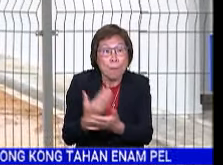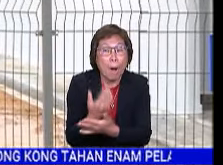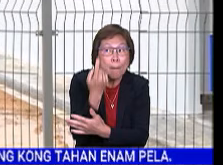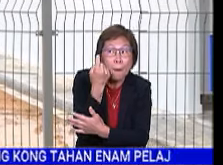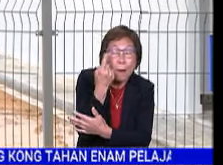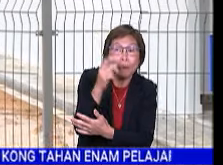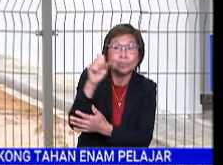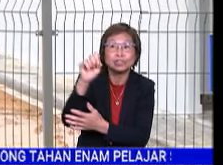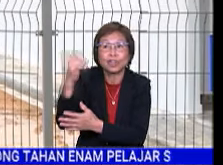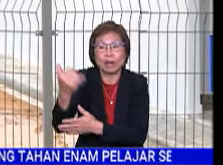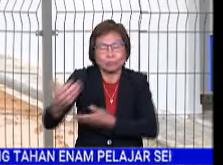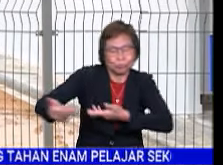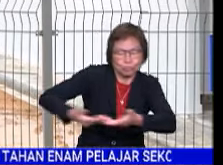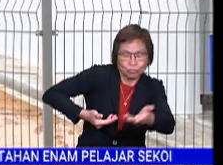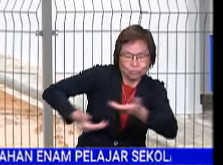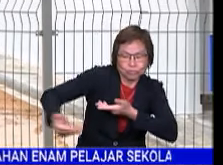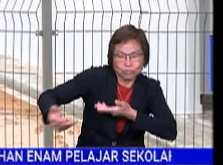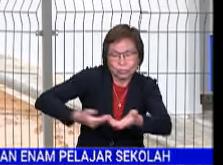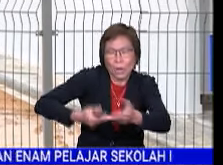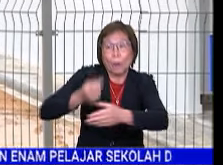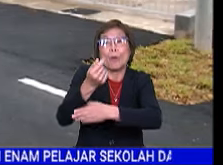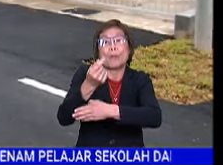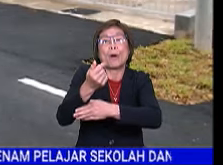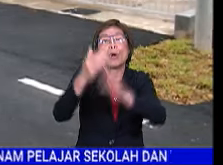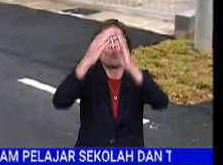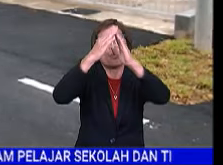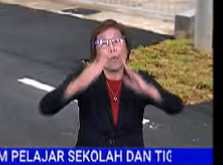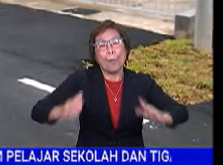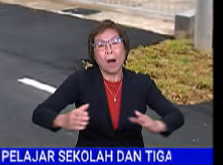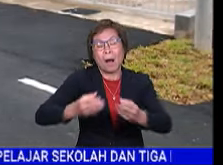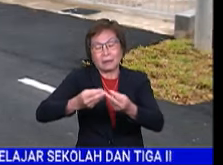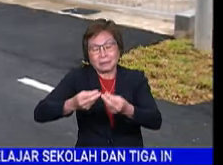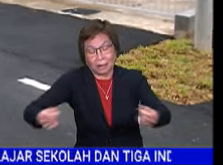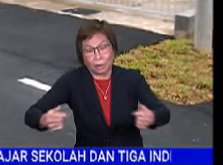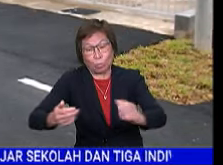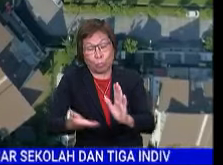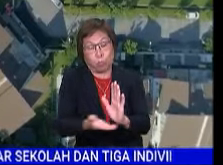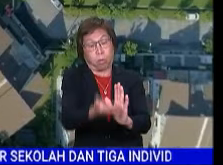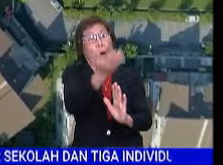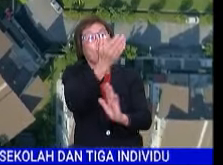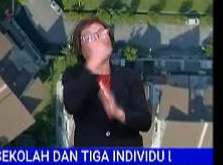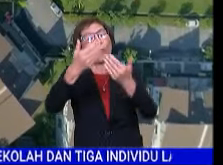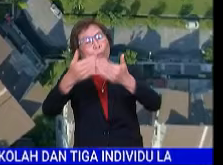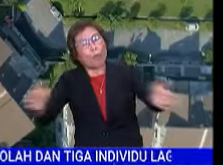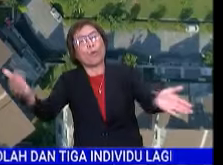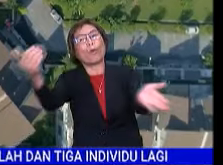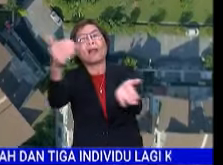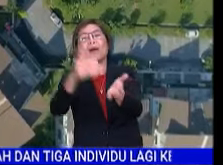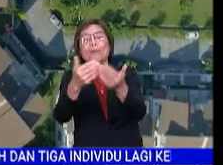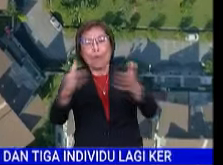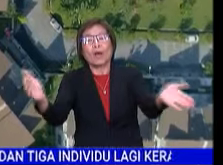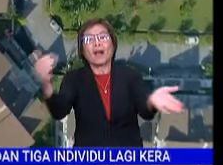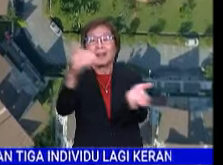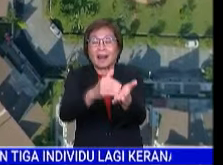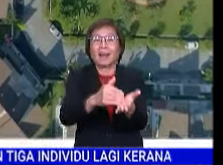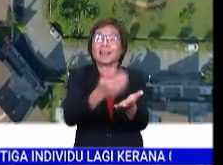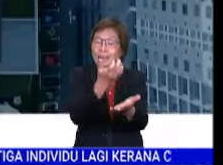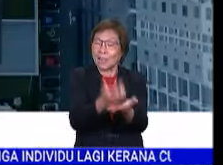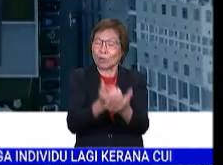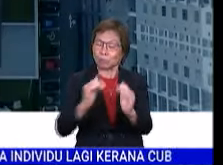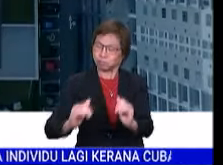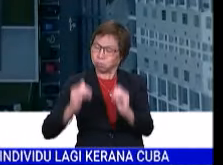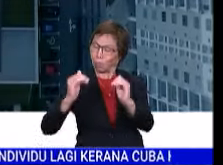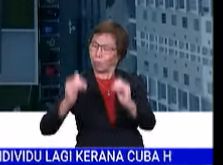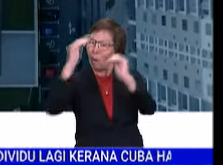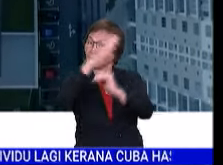aktiviti transaksi serta harga hartanah dijangka meningkat berdasarkan pembukaan semula ekonomi secara berperingkat